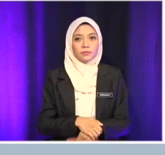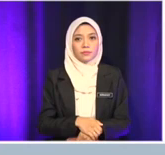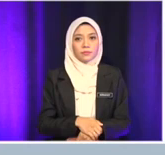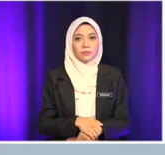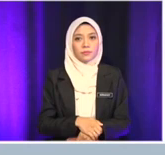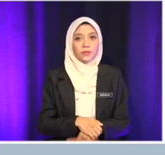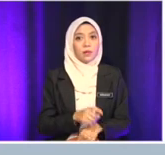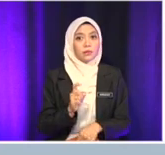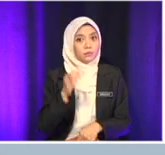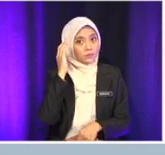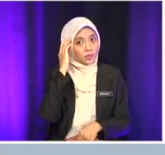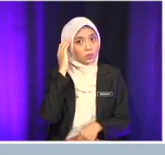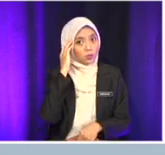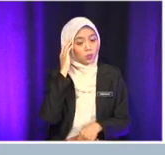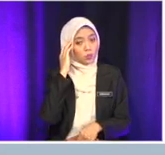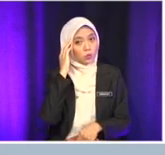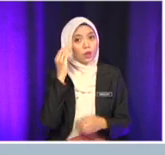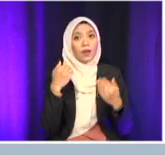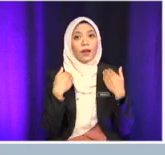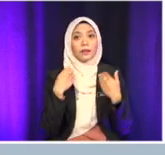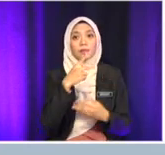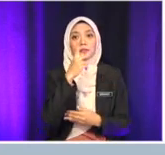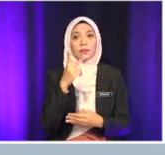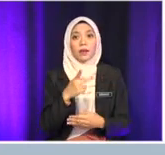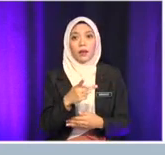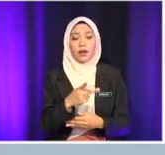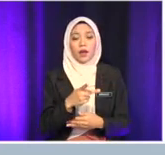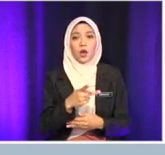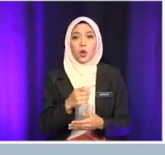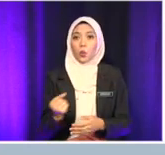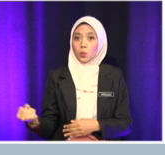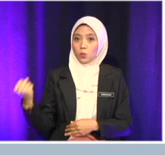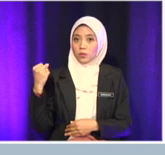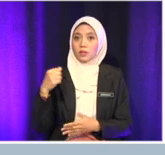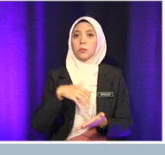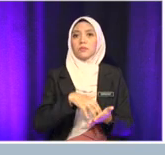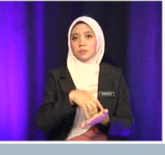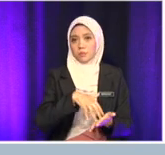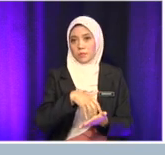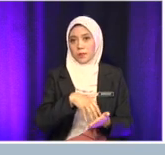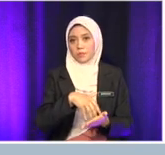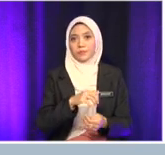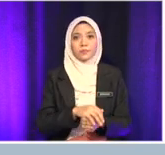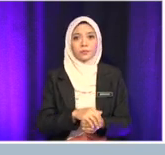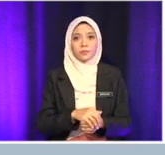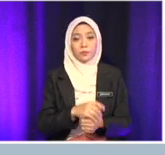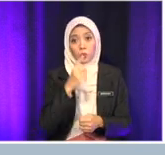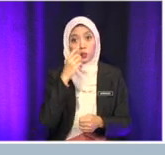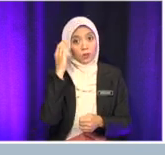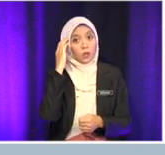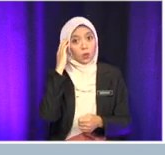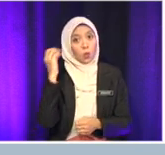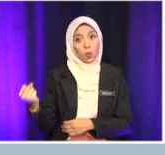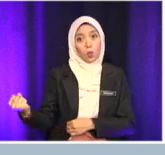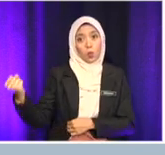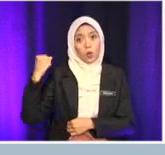sesuatu hujan Adakah satu hujan itu kuat ataupun lemah Oke untuk mengetahui Adakah hujan itu kuat atau